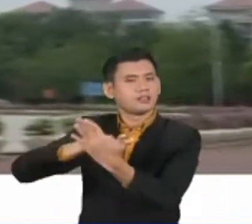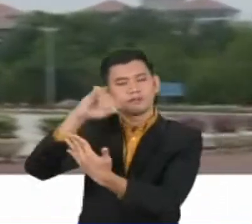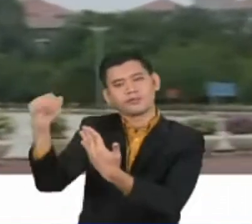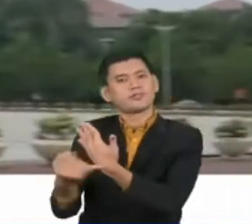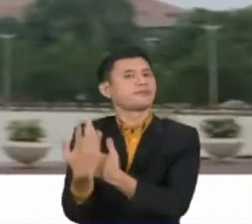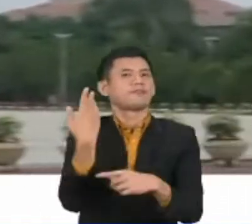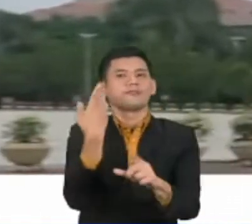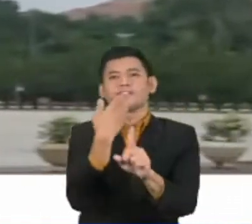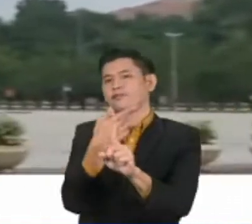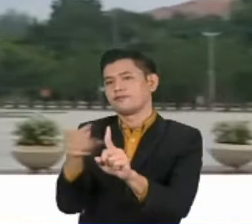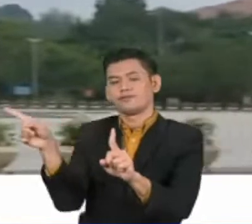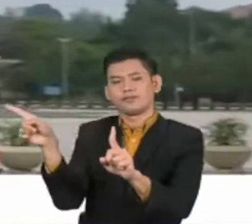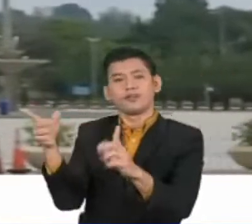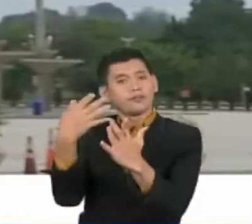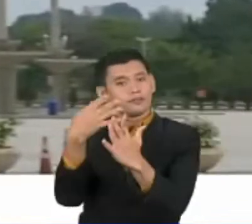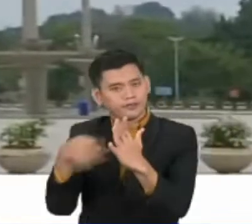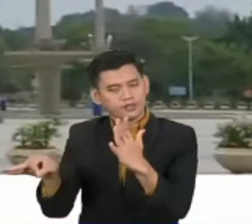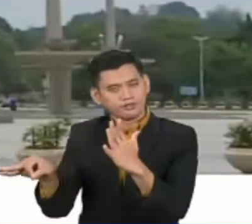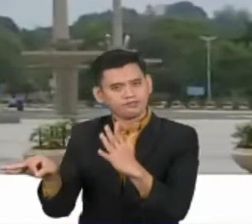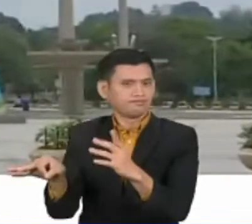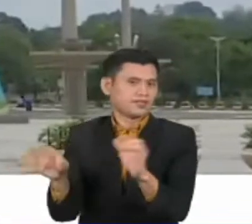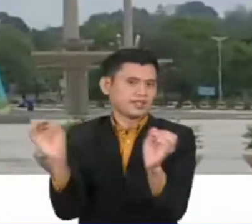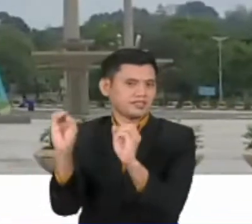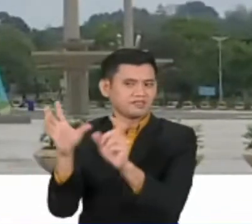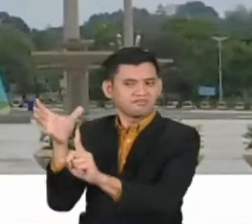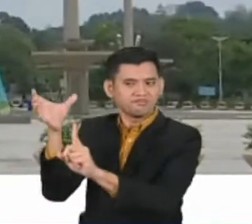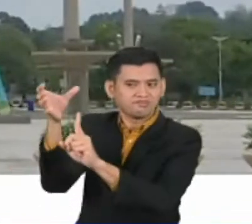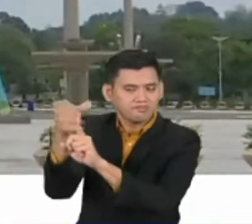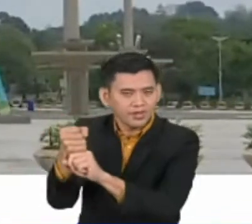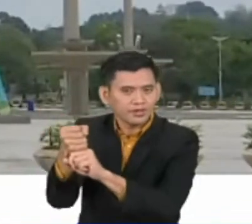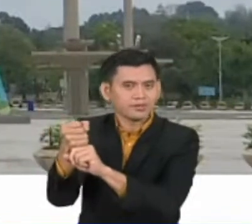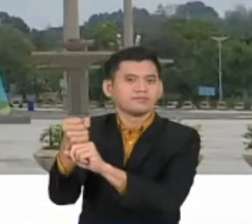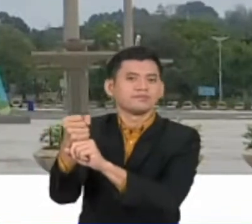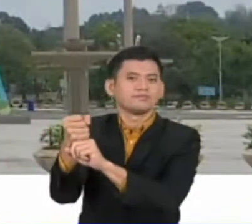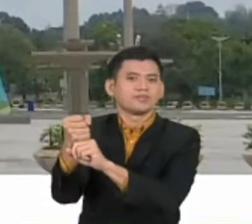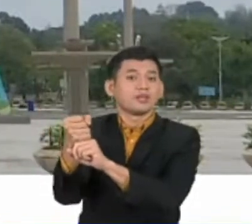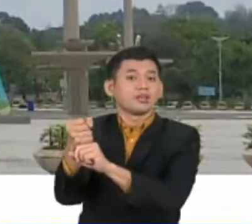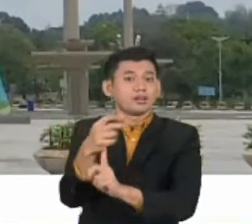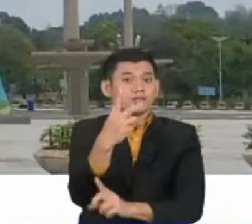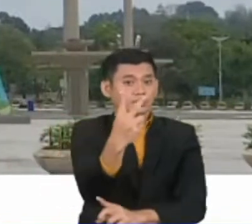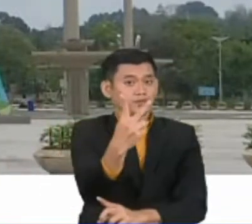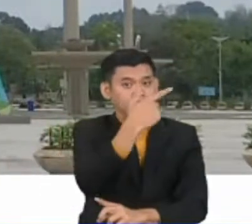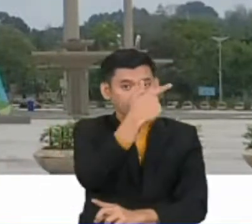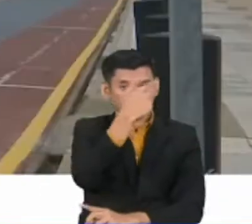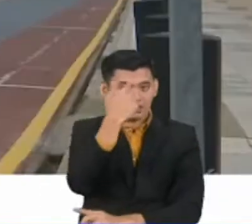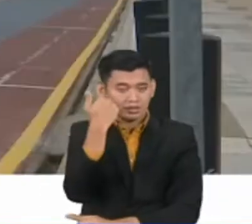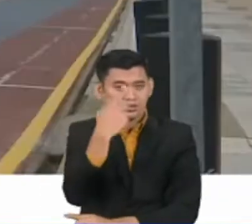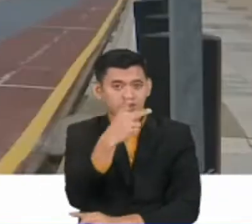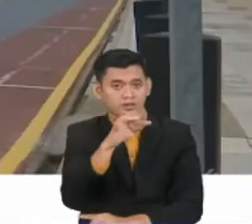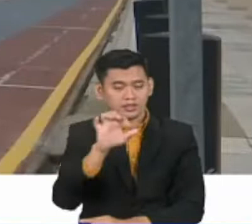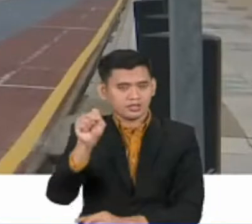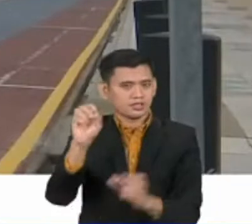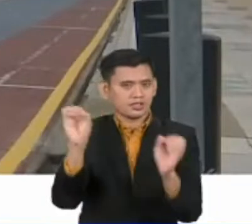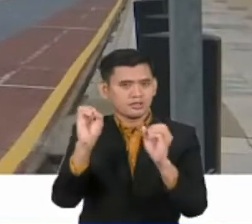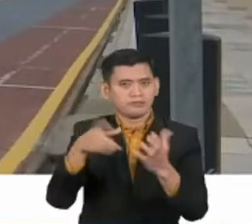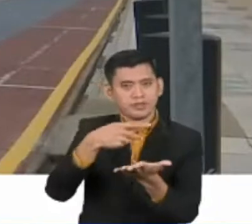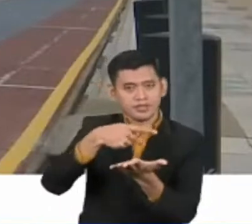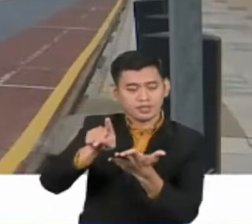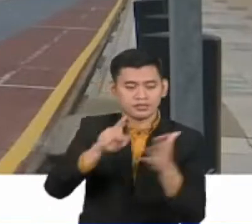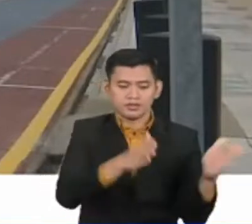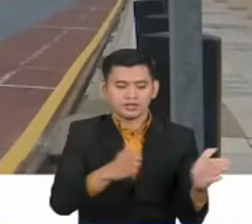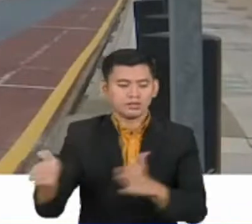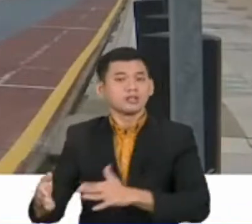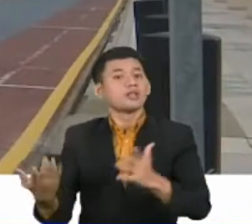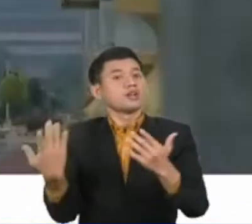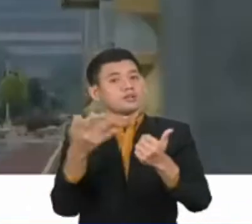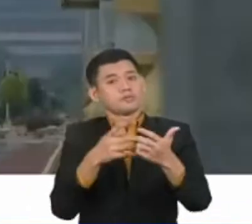gagal mencapai objektif yang ditetapkan. Selain itu, 2 kes melibatkan pembayaran tidak teratur bernilai